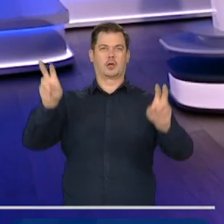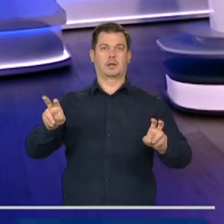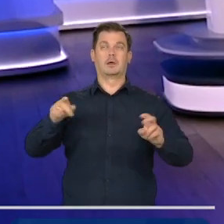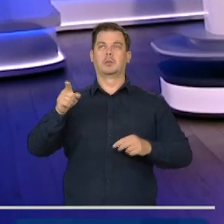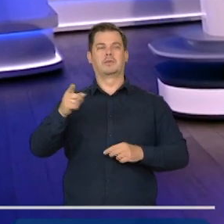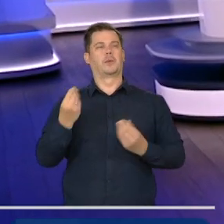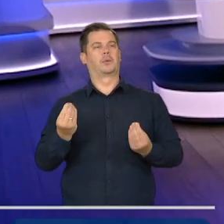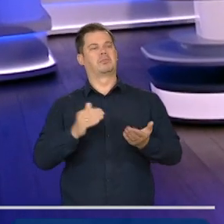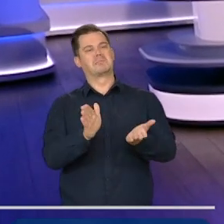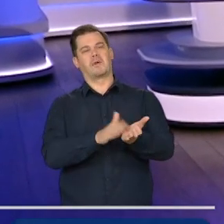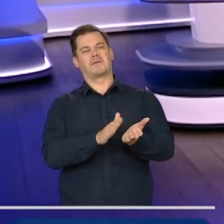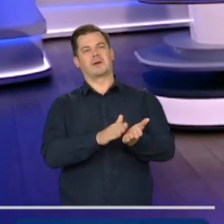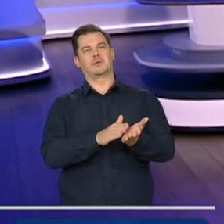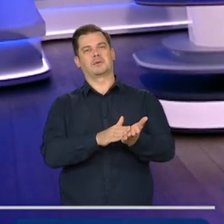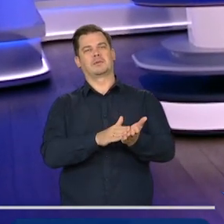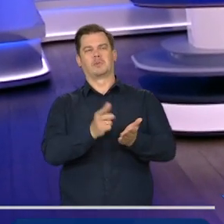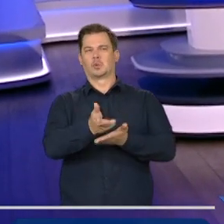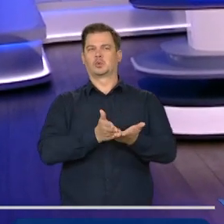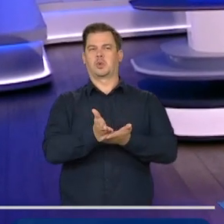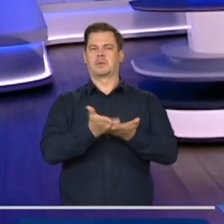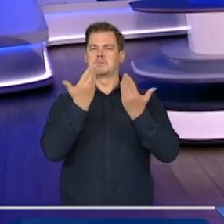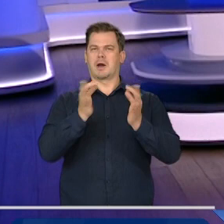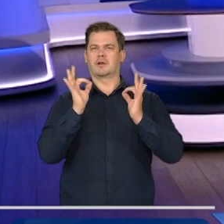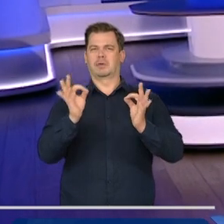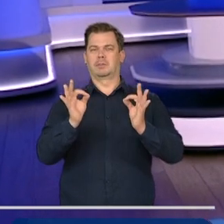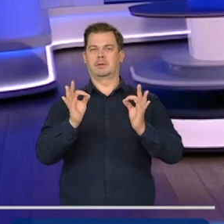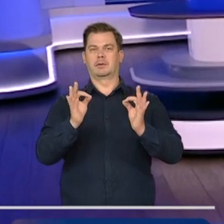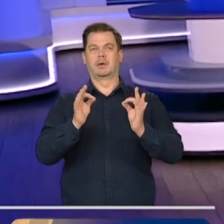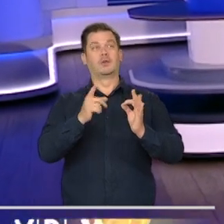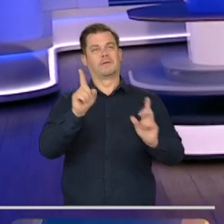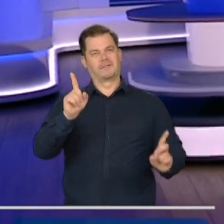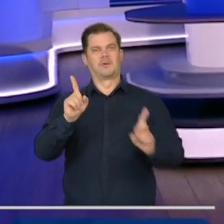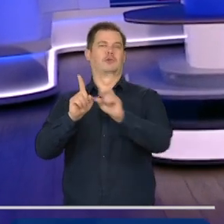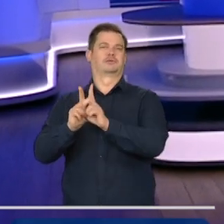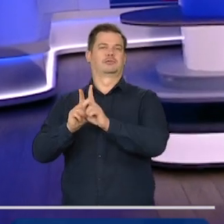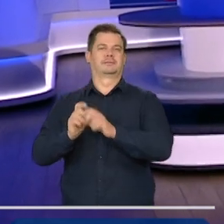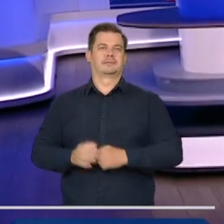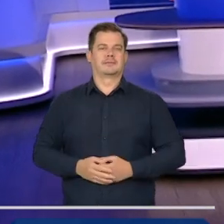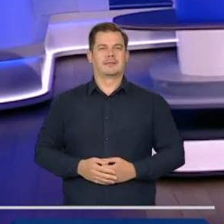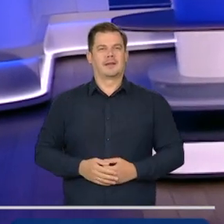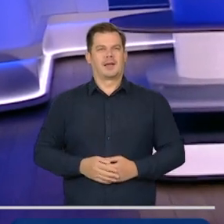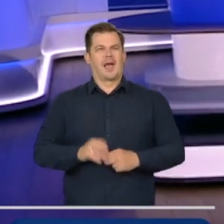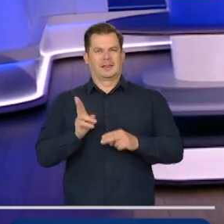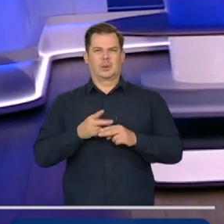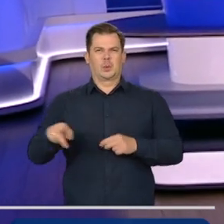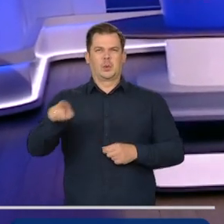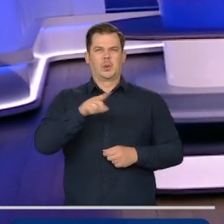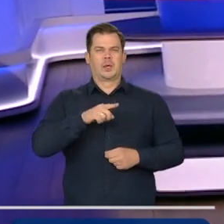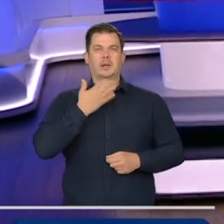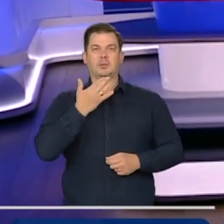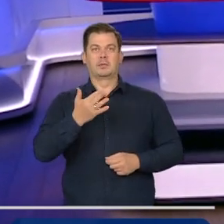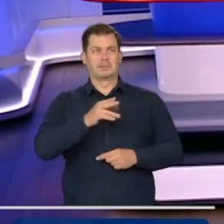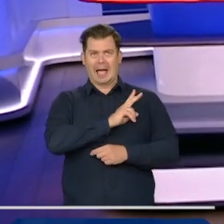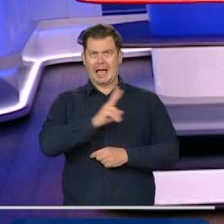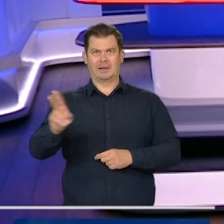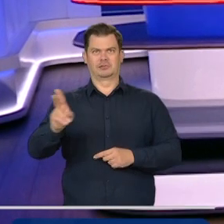usłyszeć cudowny, piękny głos. Sługo dobry i wierny, wejdź do radości Twego Pana. Bo niektórzy mówią tak, no przecież wszyscy